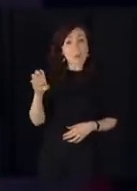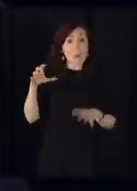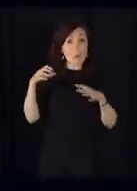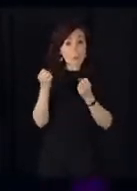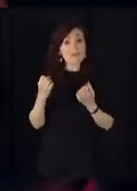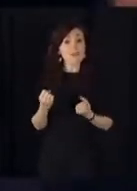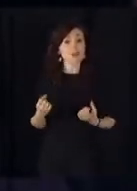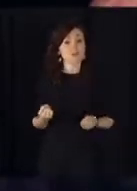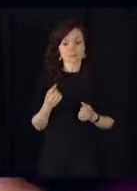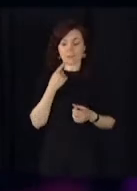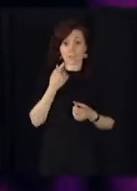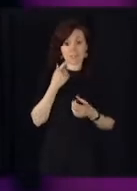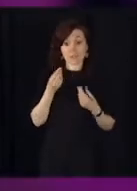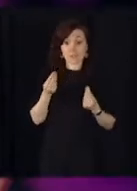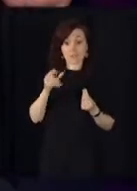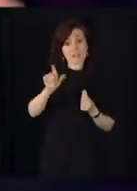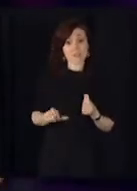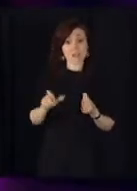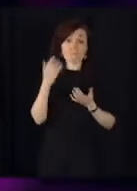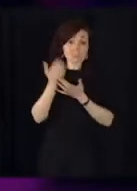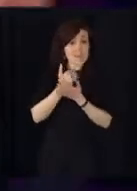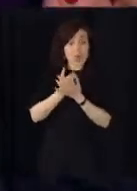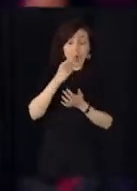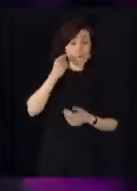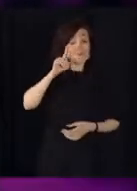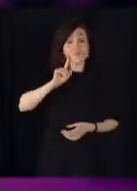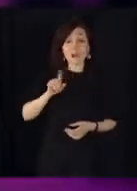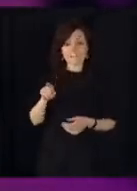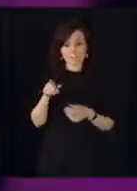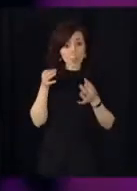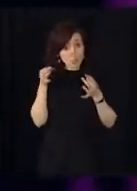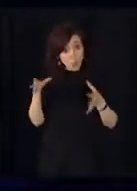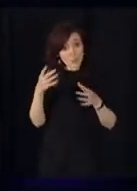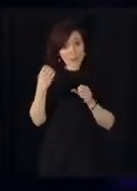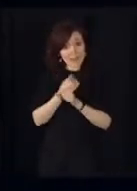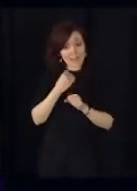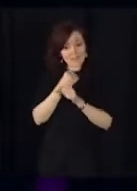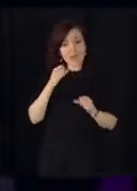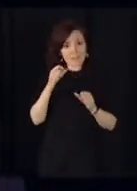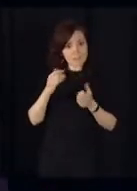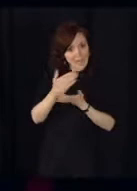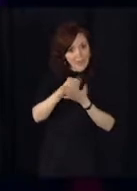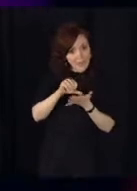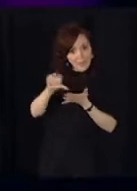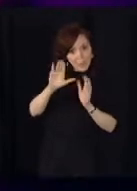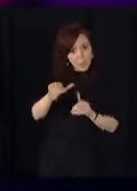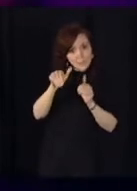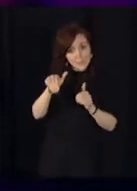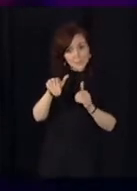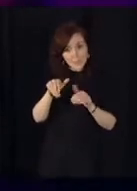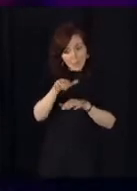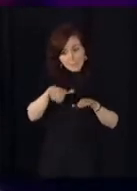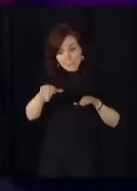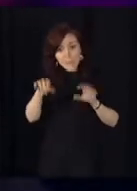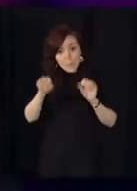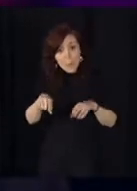à un salarié, une salariée, sur son temps de travail, tout en restant rémunéré, bien entendu, de s'engager,